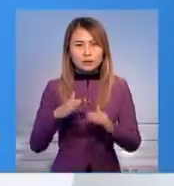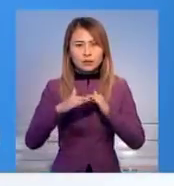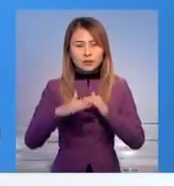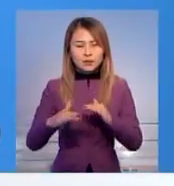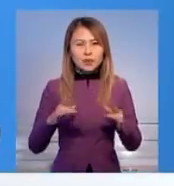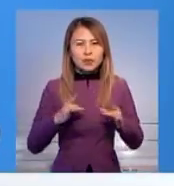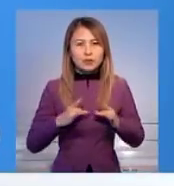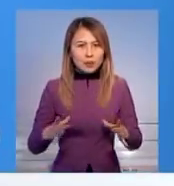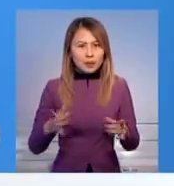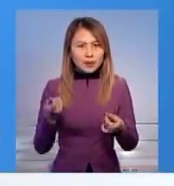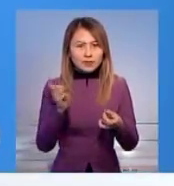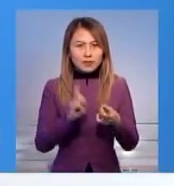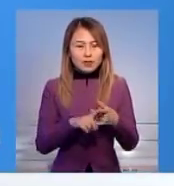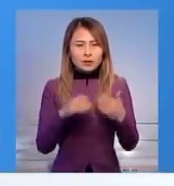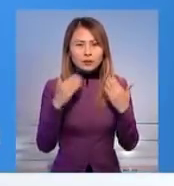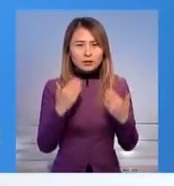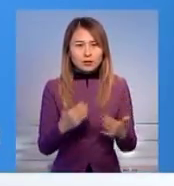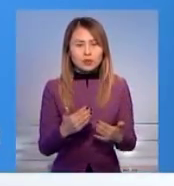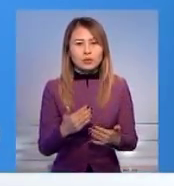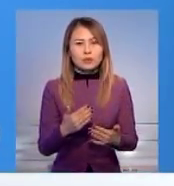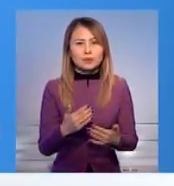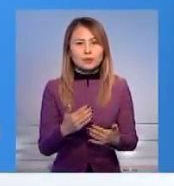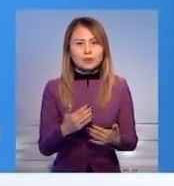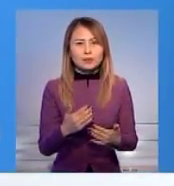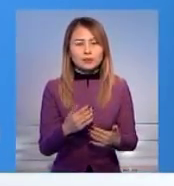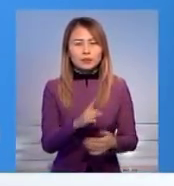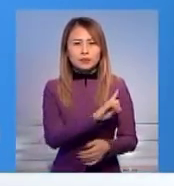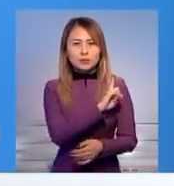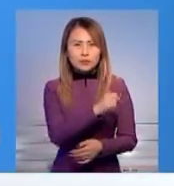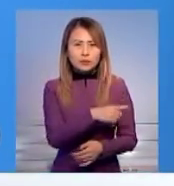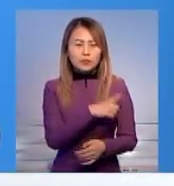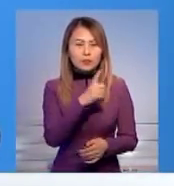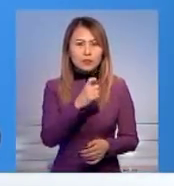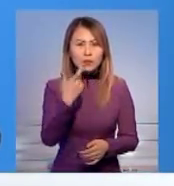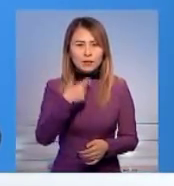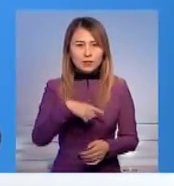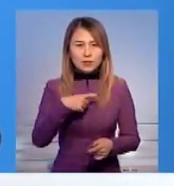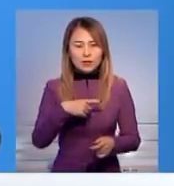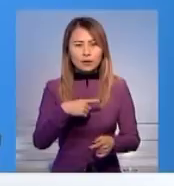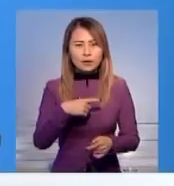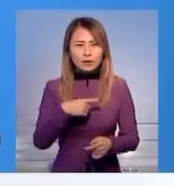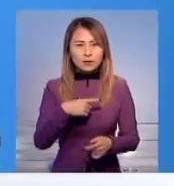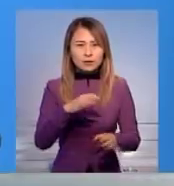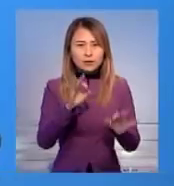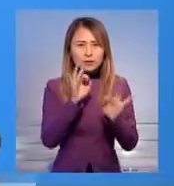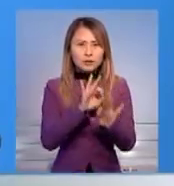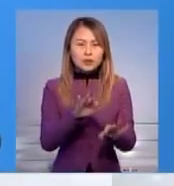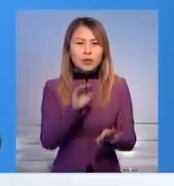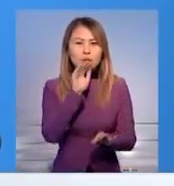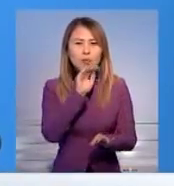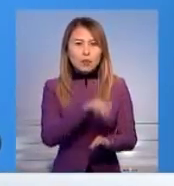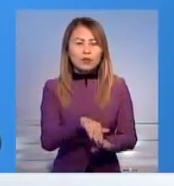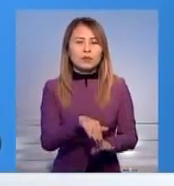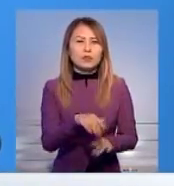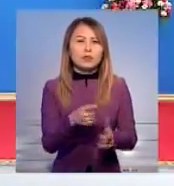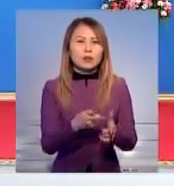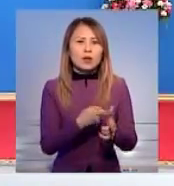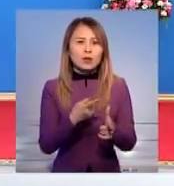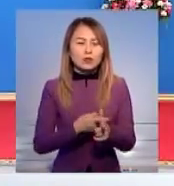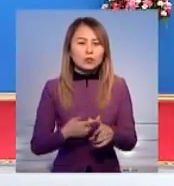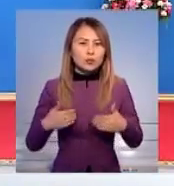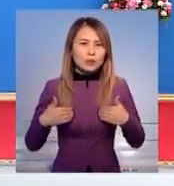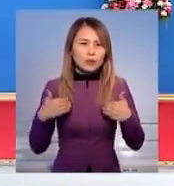қарсаңында сізді қарулы күштердің жеке құрама атынан айтулы кәсіби мерекемен шын жүректен құттықтауға рұқсат